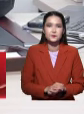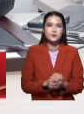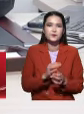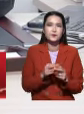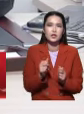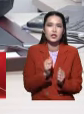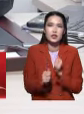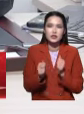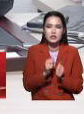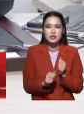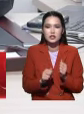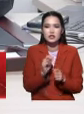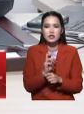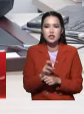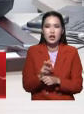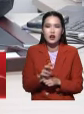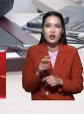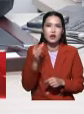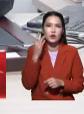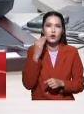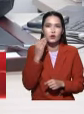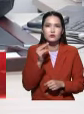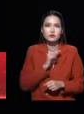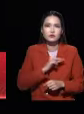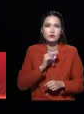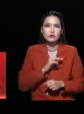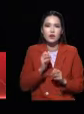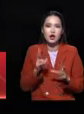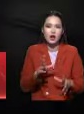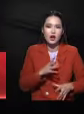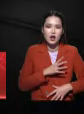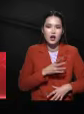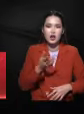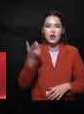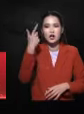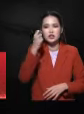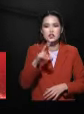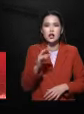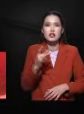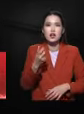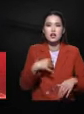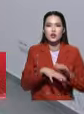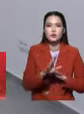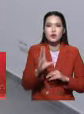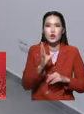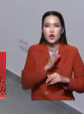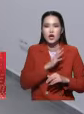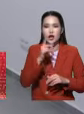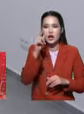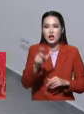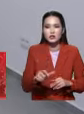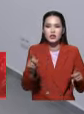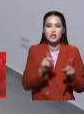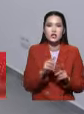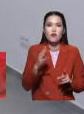тұрған ценамды. Байда жұмыстам өзім, сатушым простой. Ал мына шашы иықтан түскен бұраңбел қыз емес, еркек алматылық